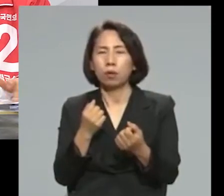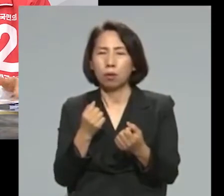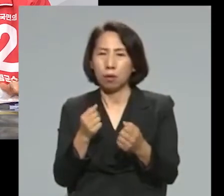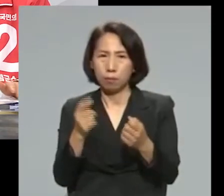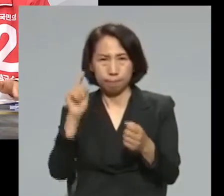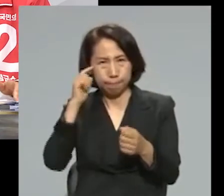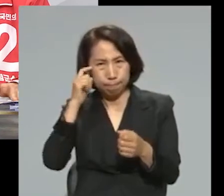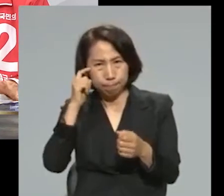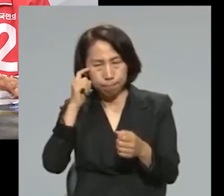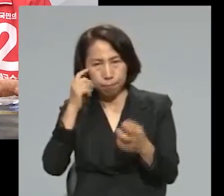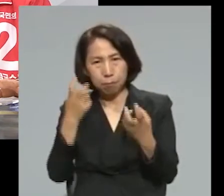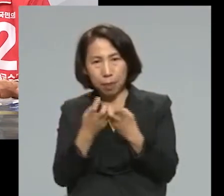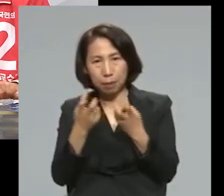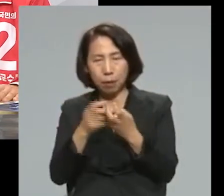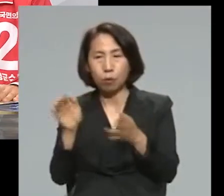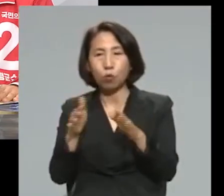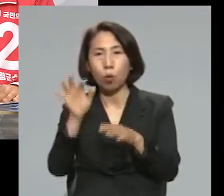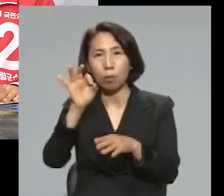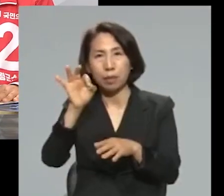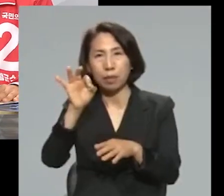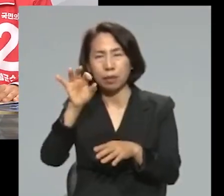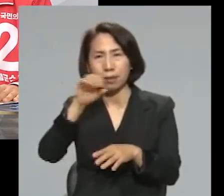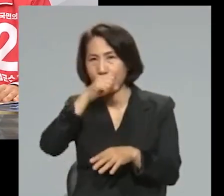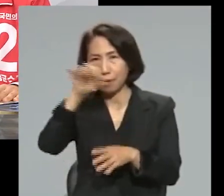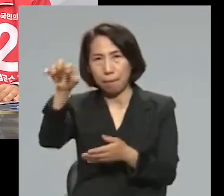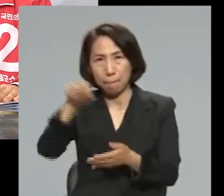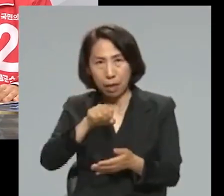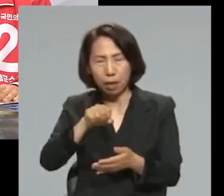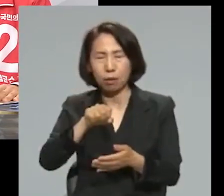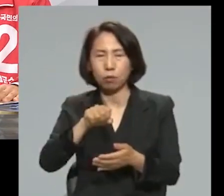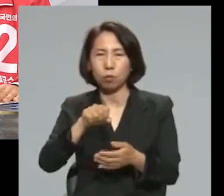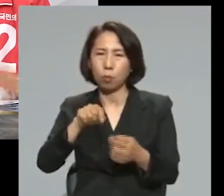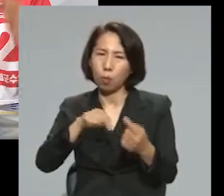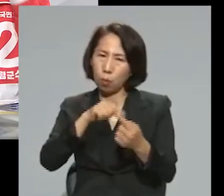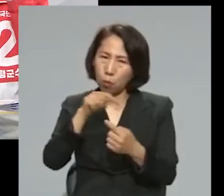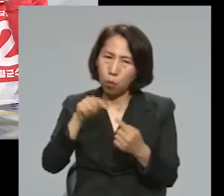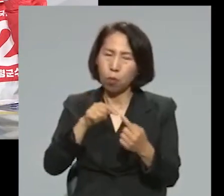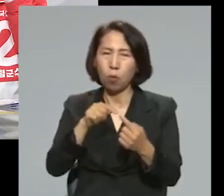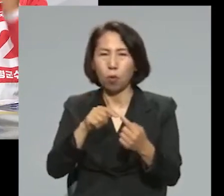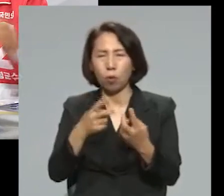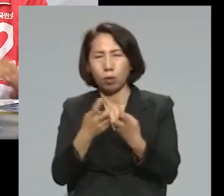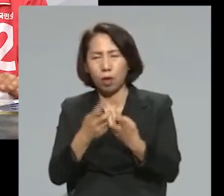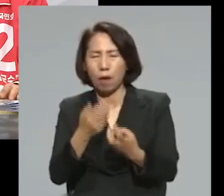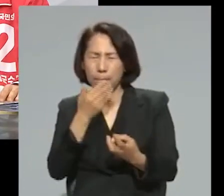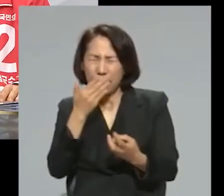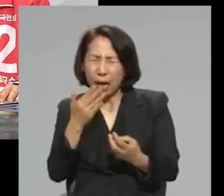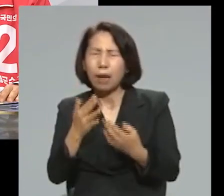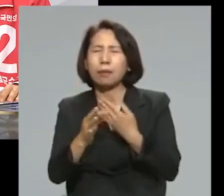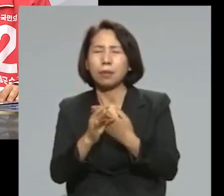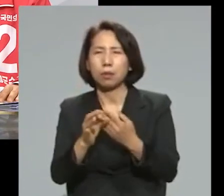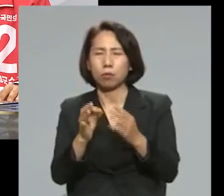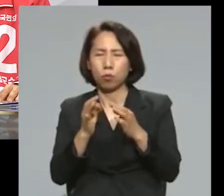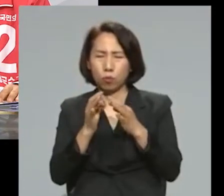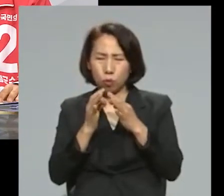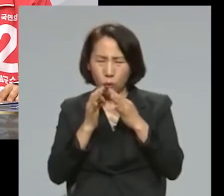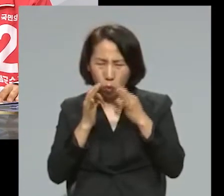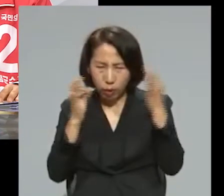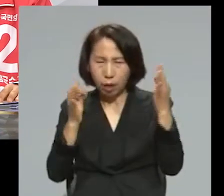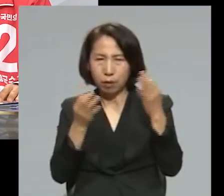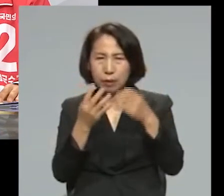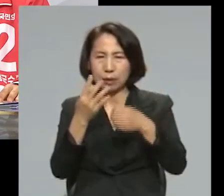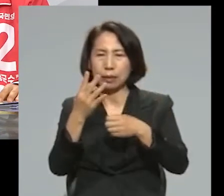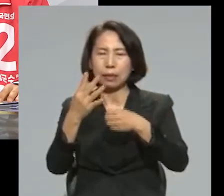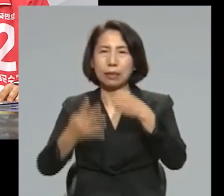방안, 국도비를 활용을 한다든지 해서 가급적이면은 임기 내에 전체